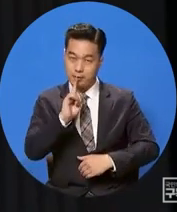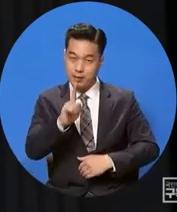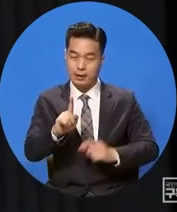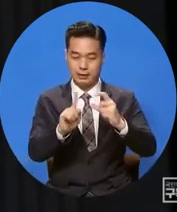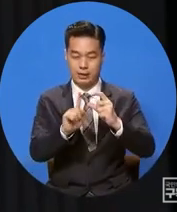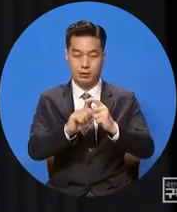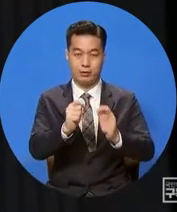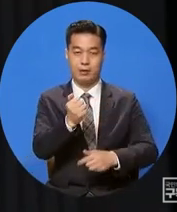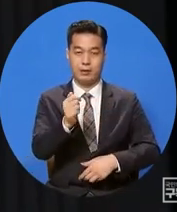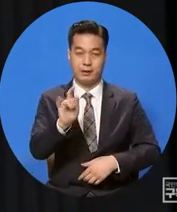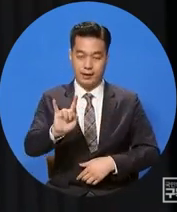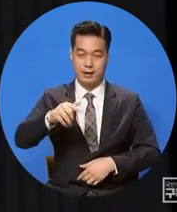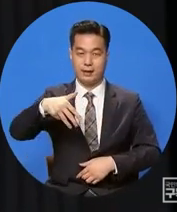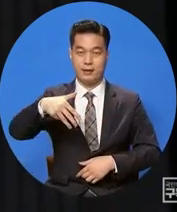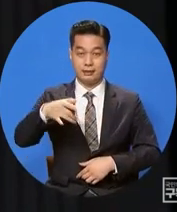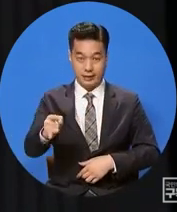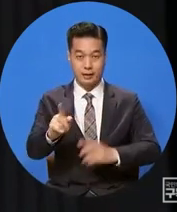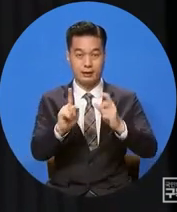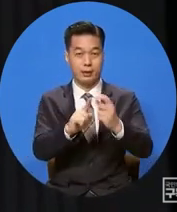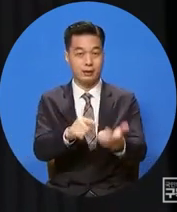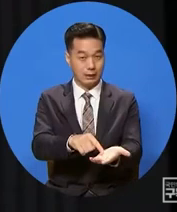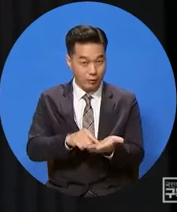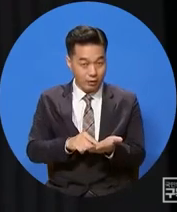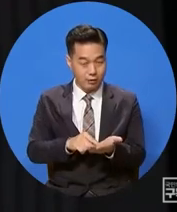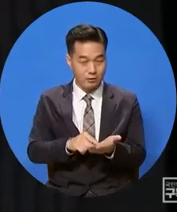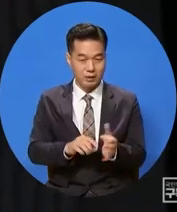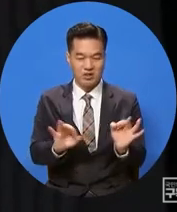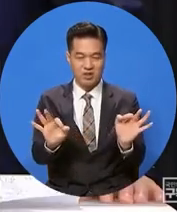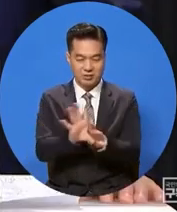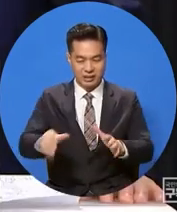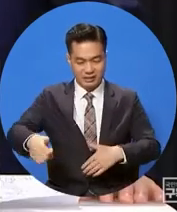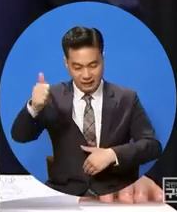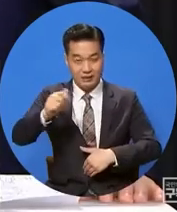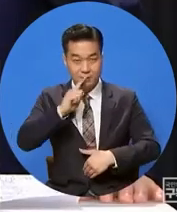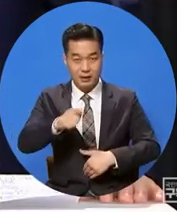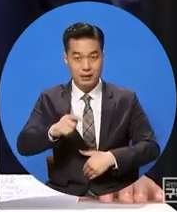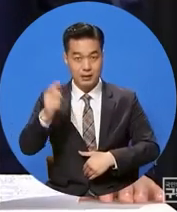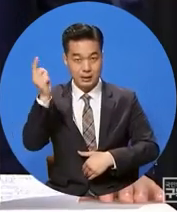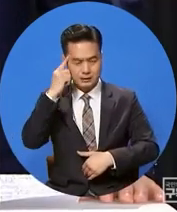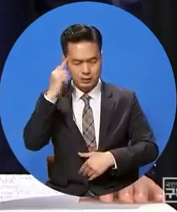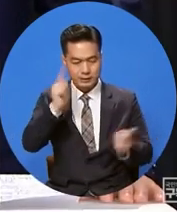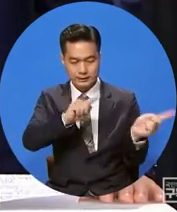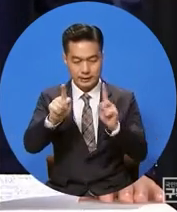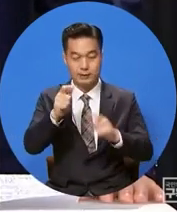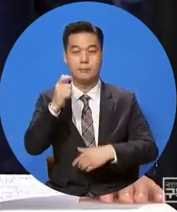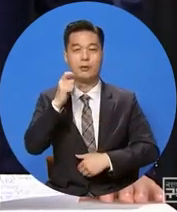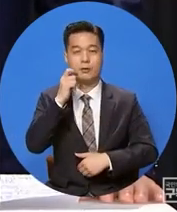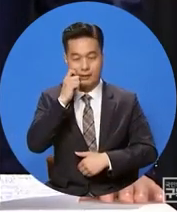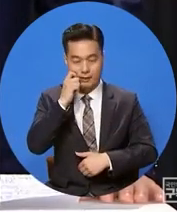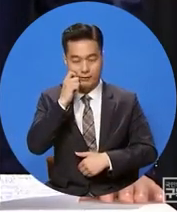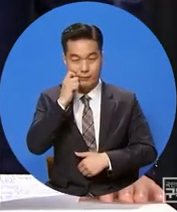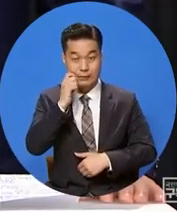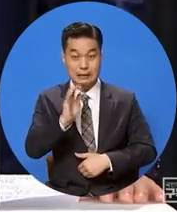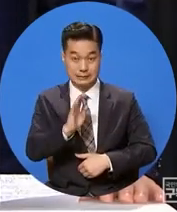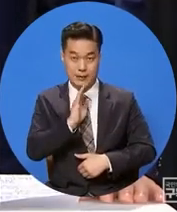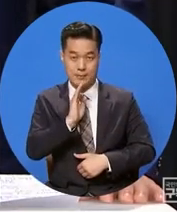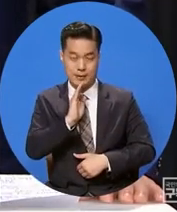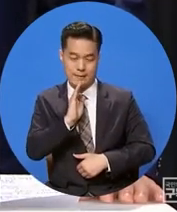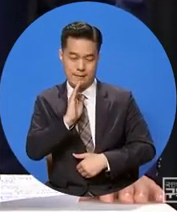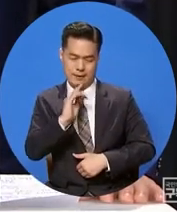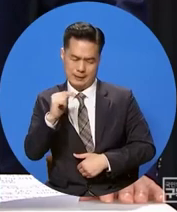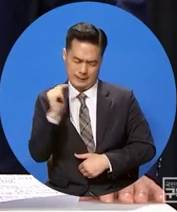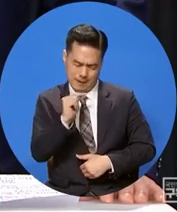해체라고는 용어가 나오던가요? 거기에 없어지는 게 좋다. 그렇죠. 그렇죠. 정신 못 차리고 네. 정말 그